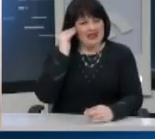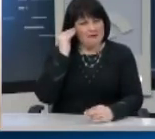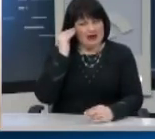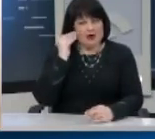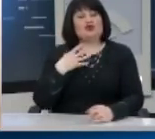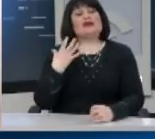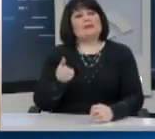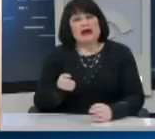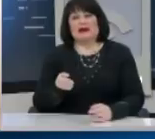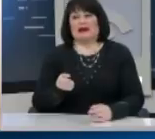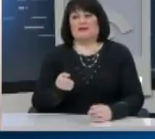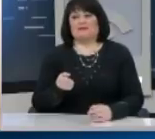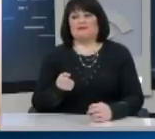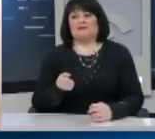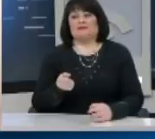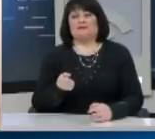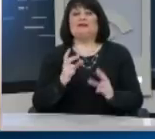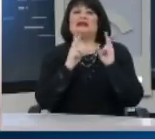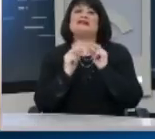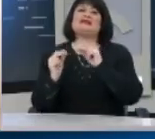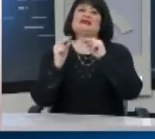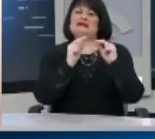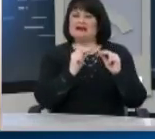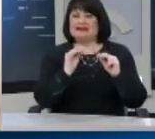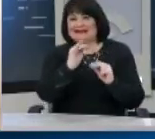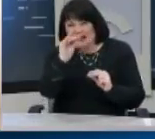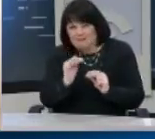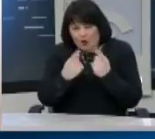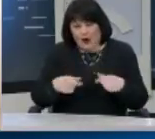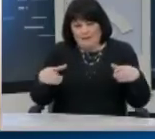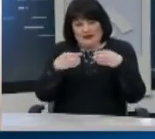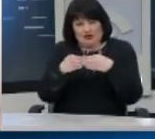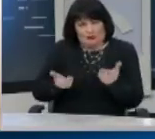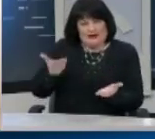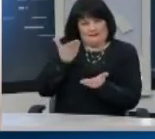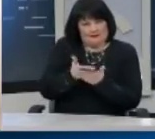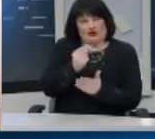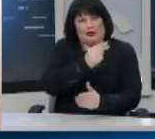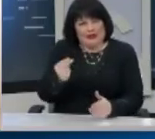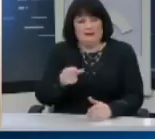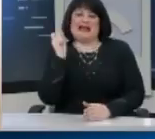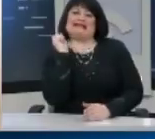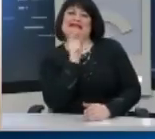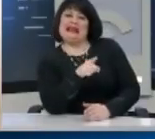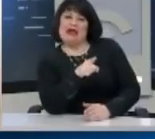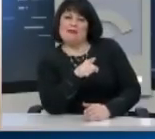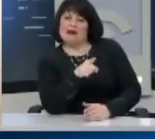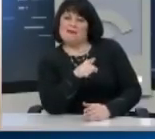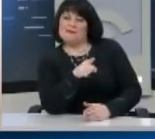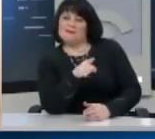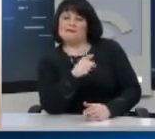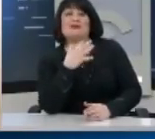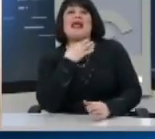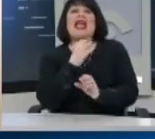ότι υπήρχε αυτή η συζήτηση στην υποεπιτροπή για να τεθεί το ζήτημα στείλαμε σε